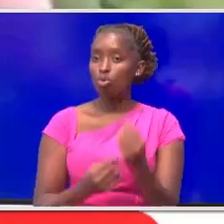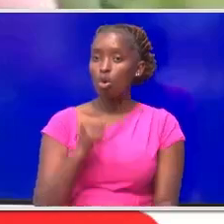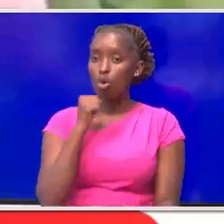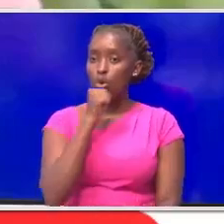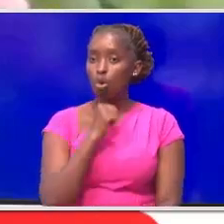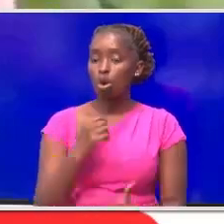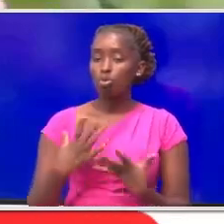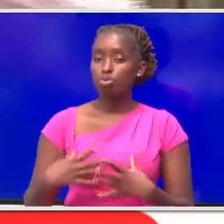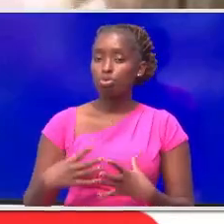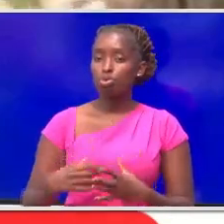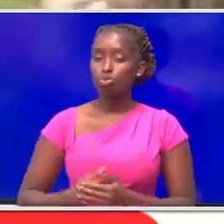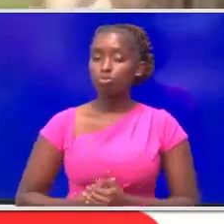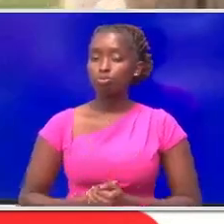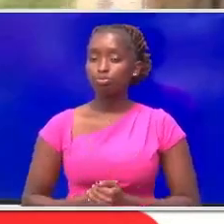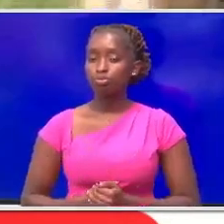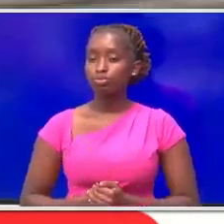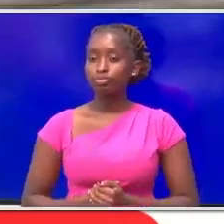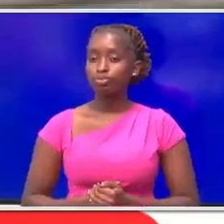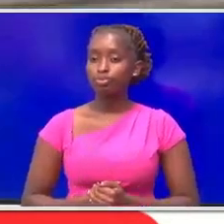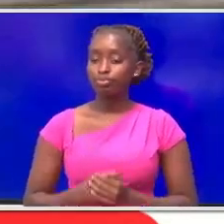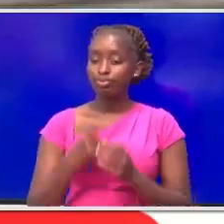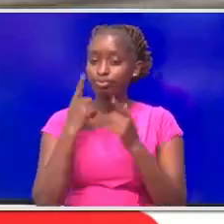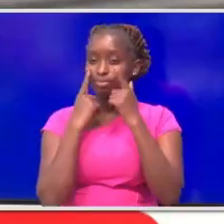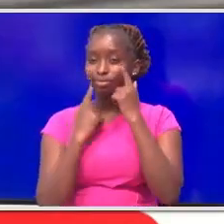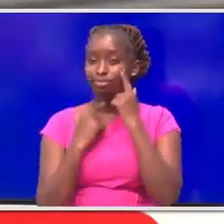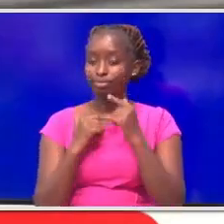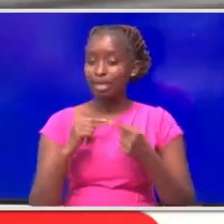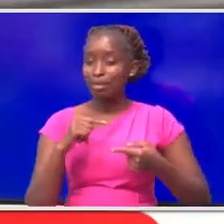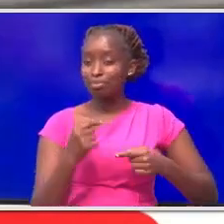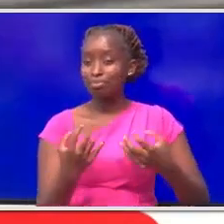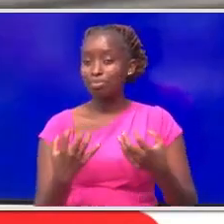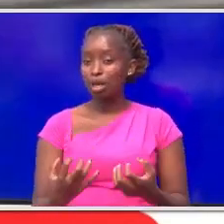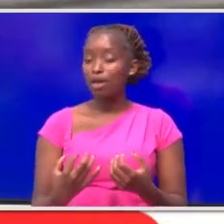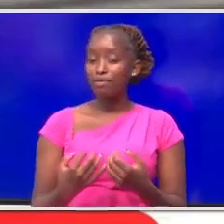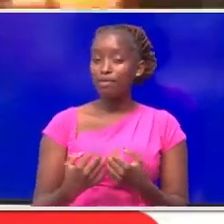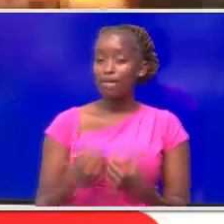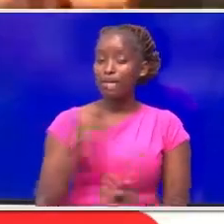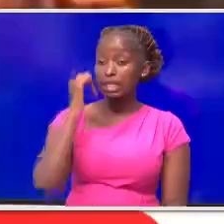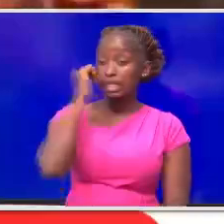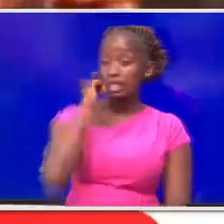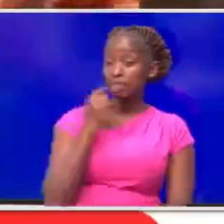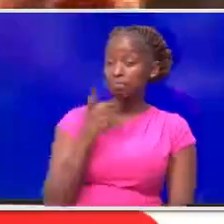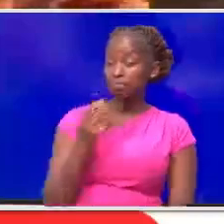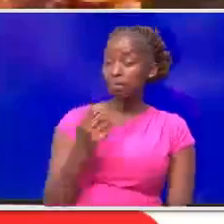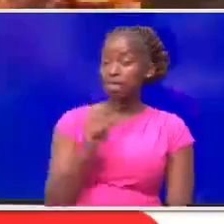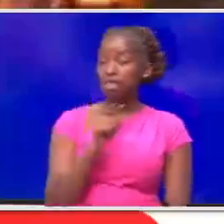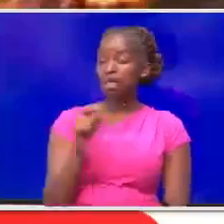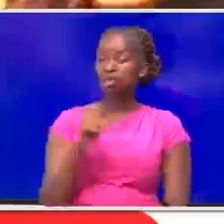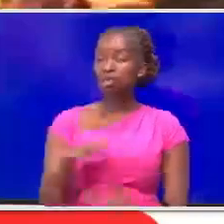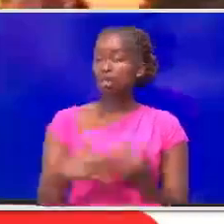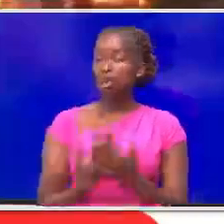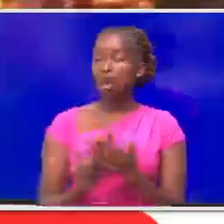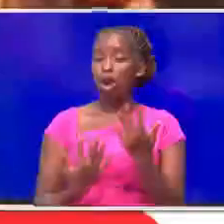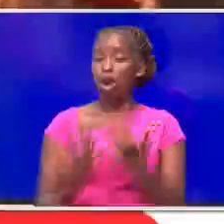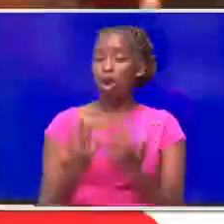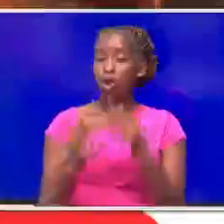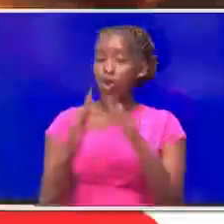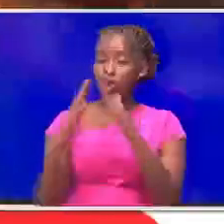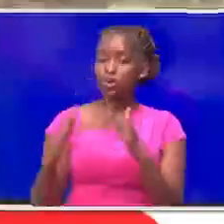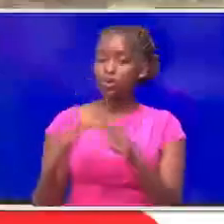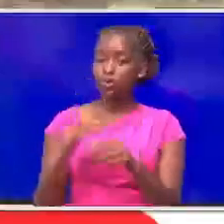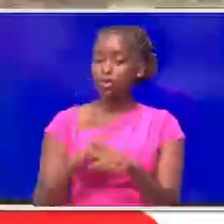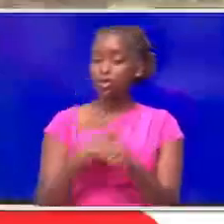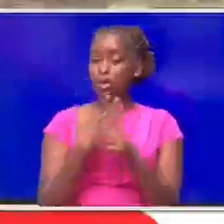Kilio cha uchungu na huzuni. Nyumba inateketea huku wanaotazama hawajali lolote kwa sababu ya kudhani ni makao